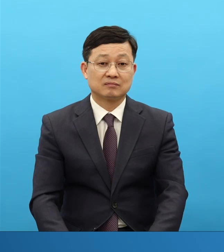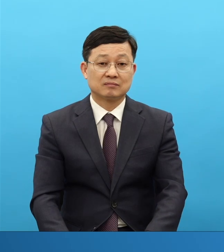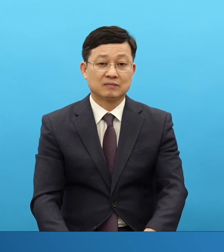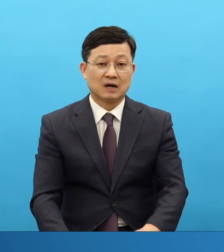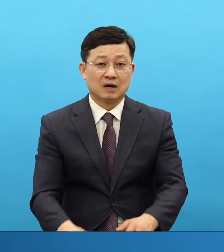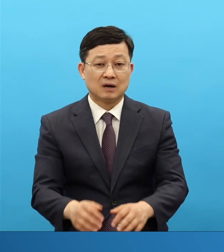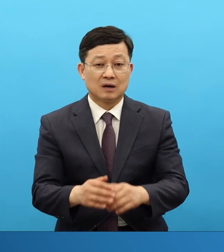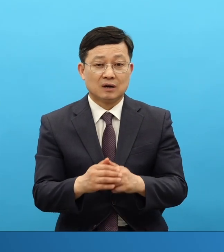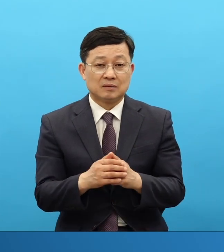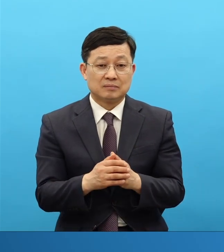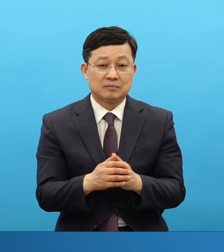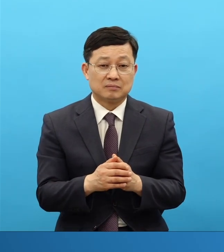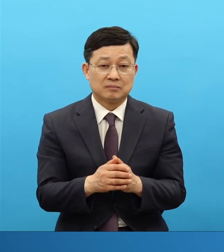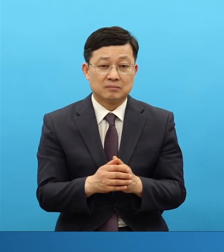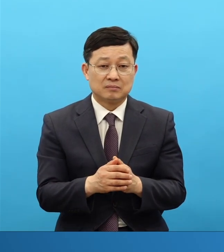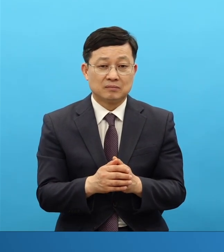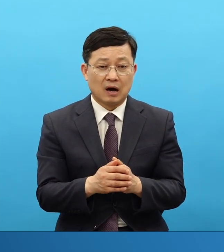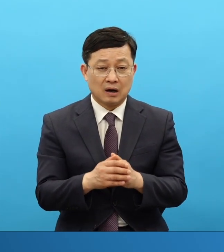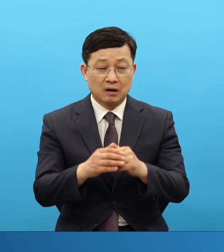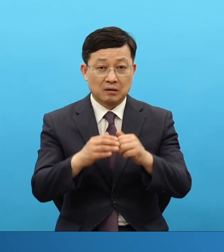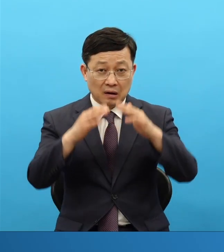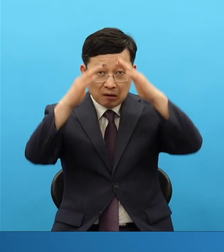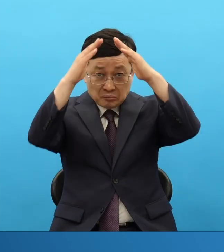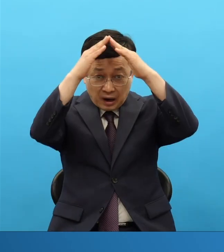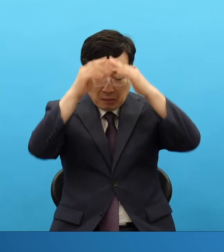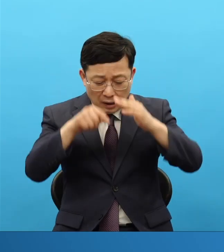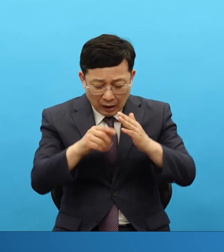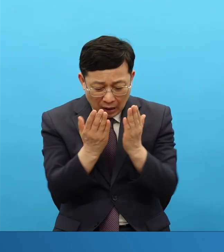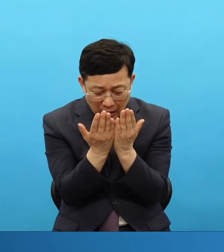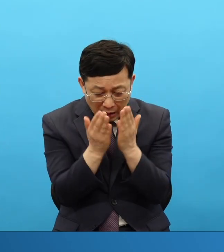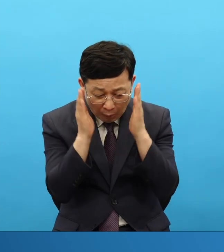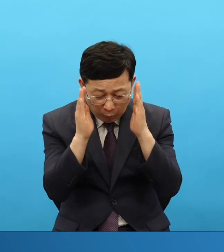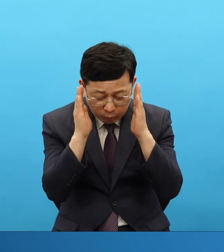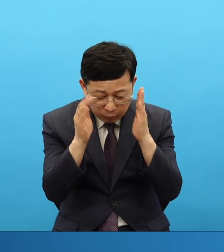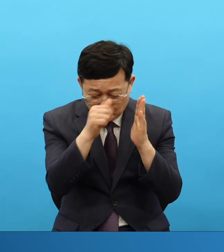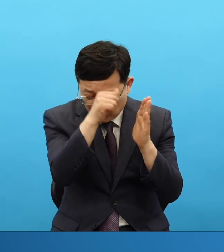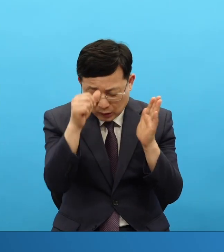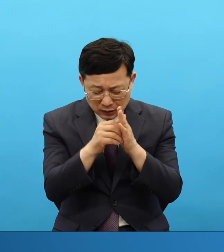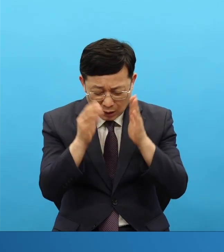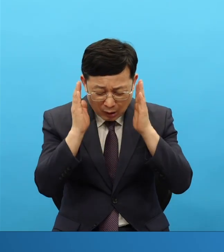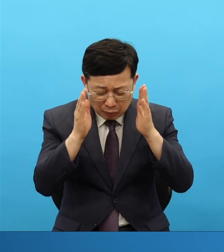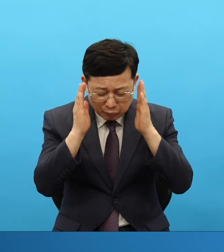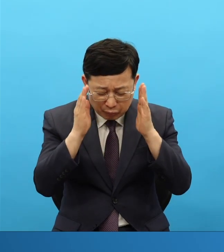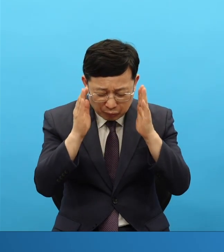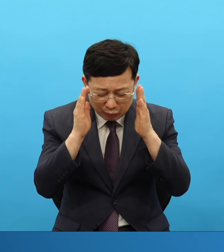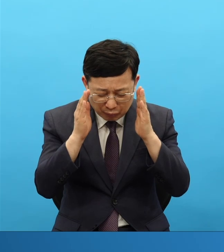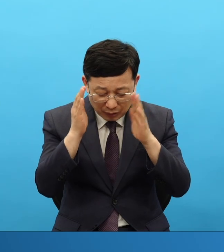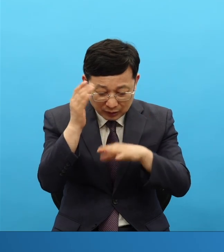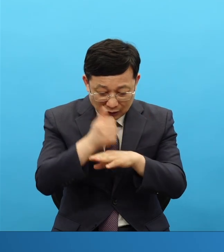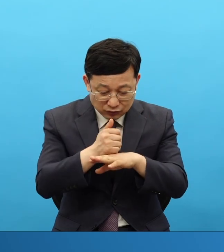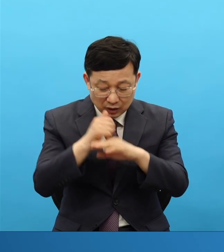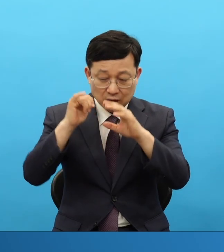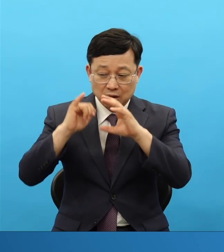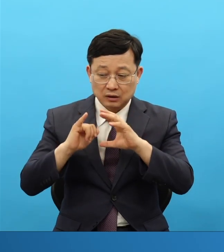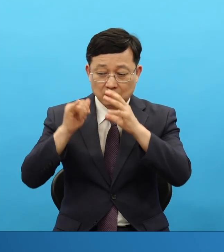막 이 머릿속 공부만 했단 말이에요. And ever 어떻게 since you were 되죠? young until you go out into society, you've been racking your brains to